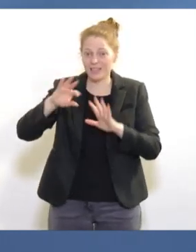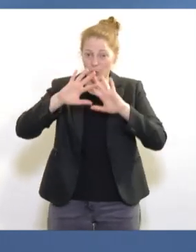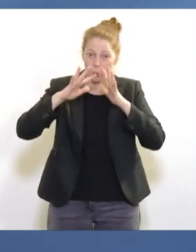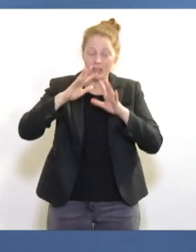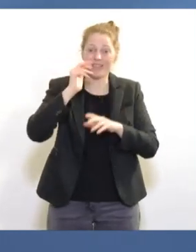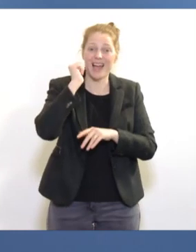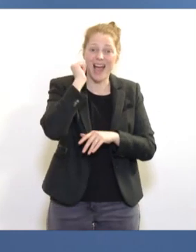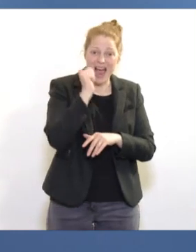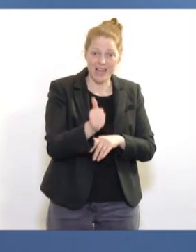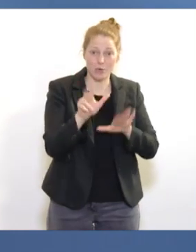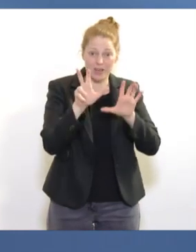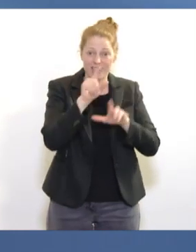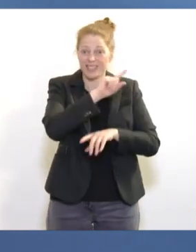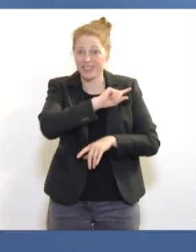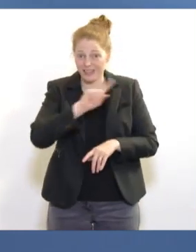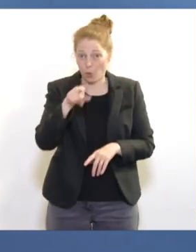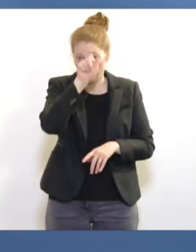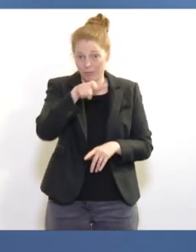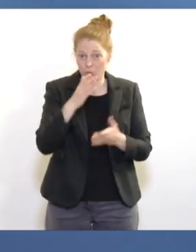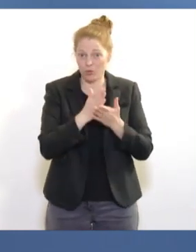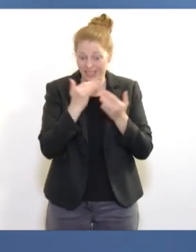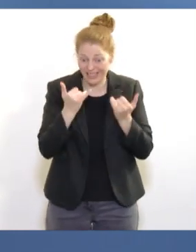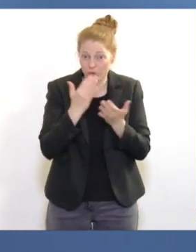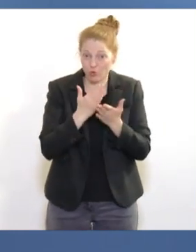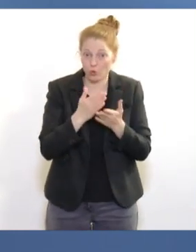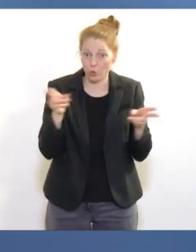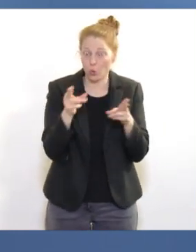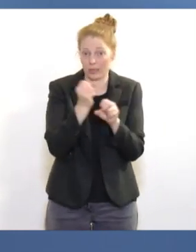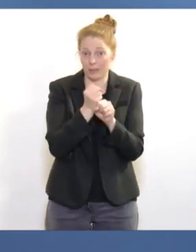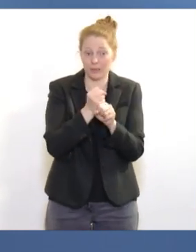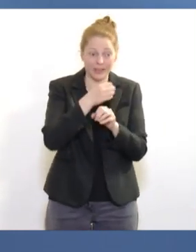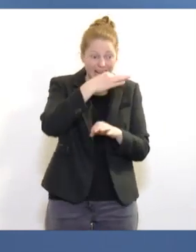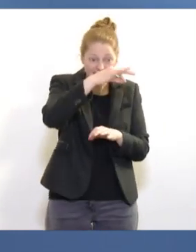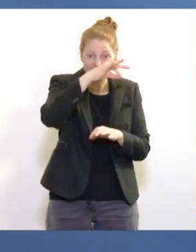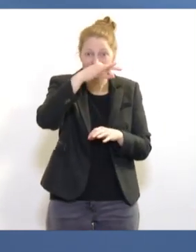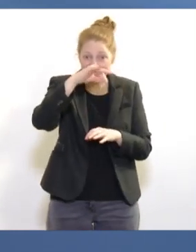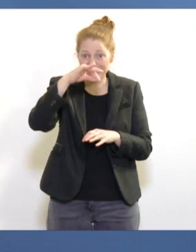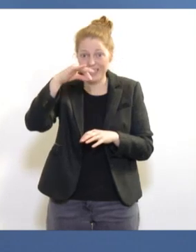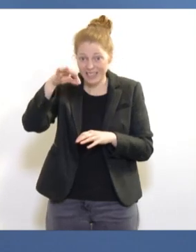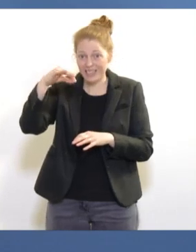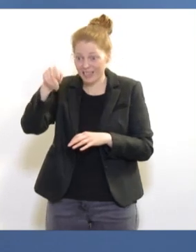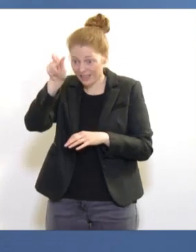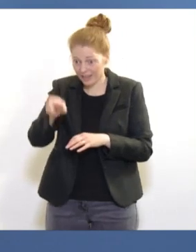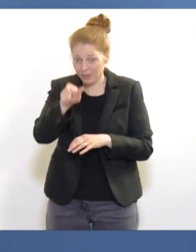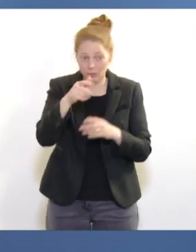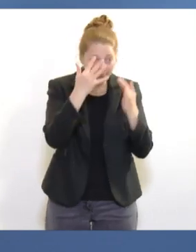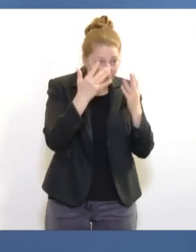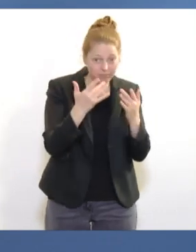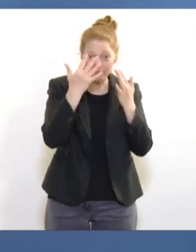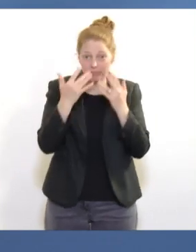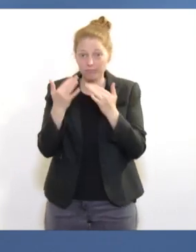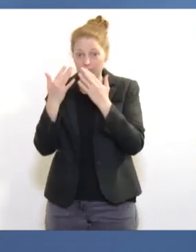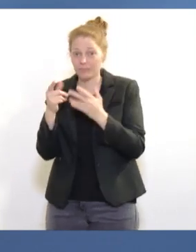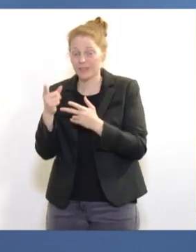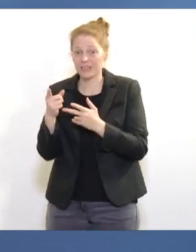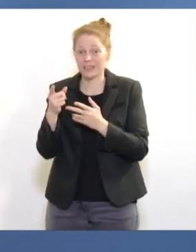180.000 Paie gesperrt, die bis jetzt vom Chômage partiell betroffen sind, für alle einzelnen Salarien muss dann berechnet gehen, wer